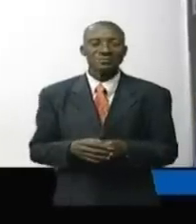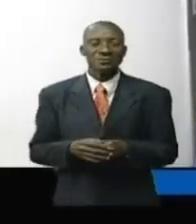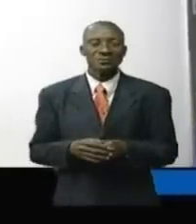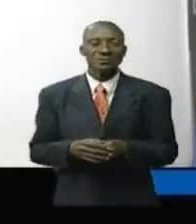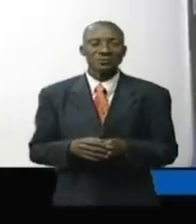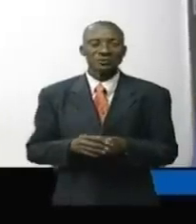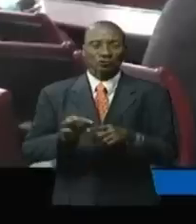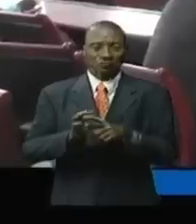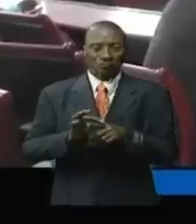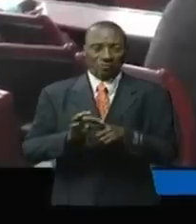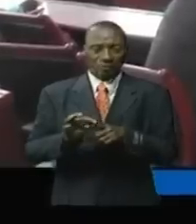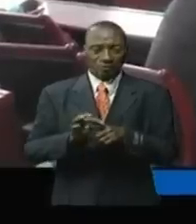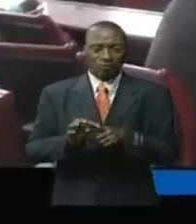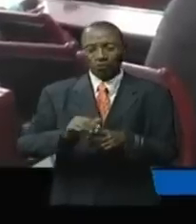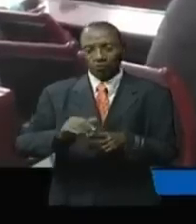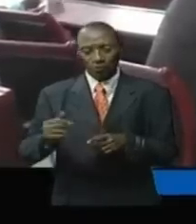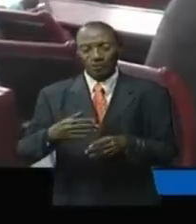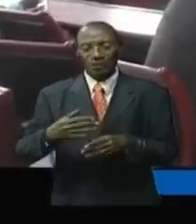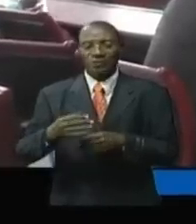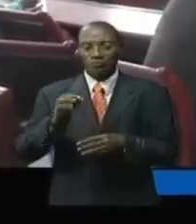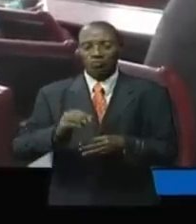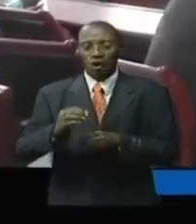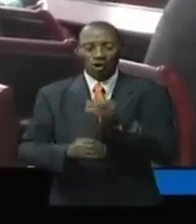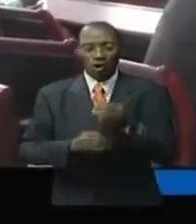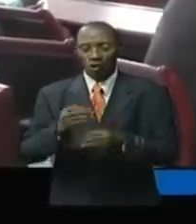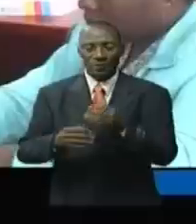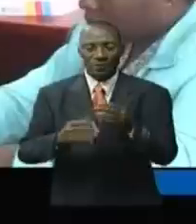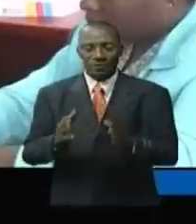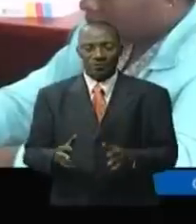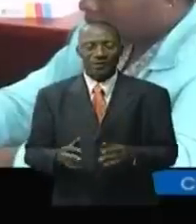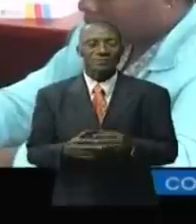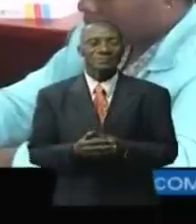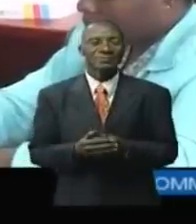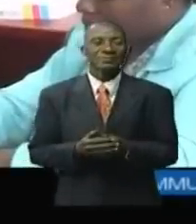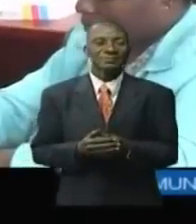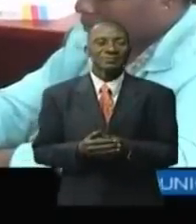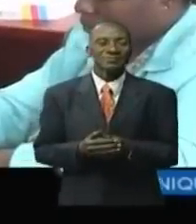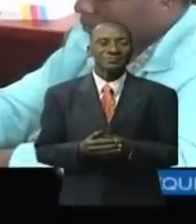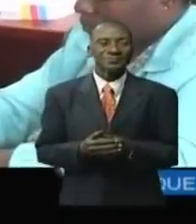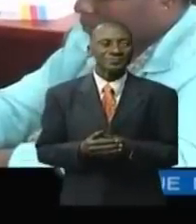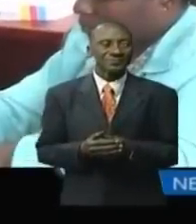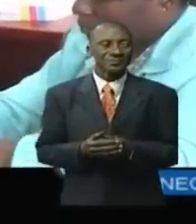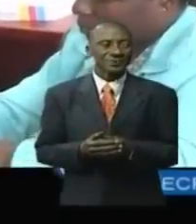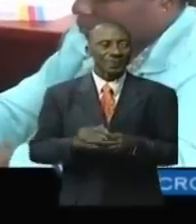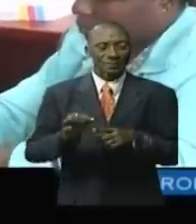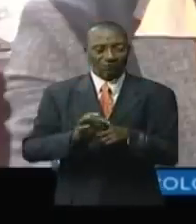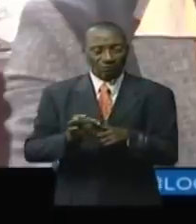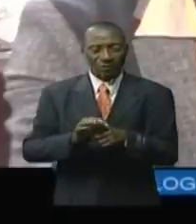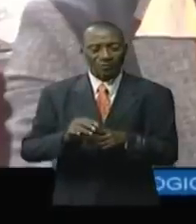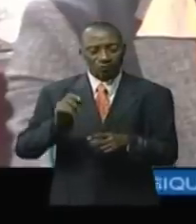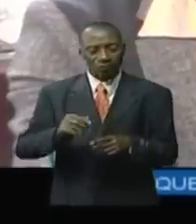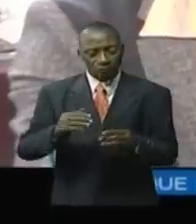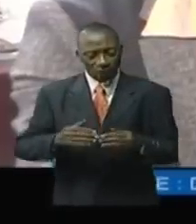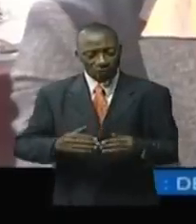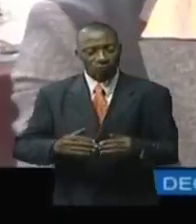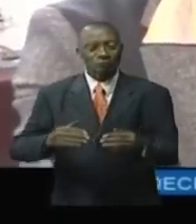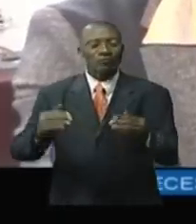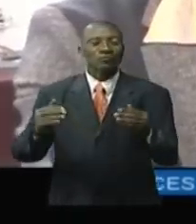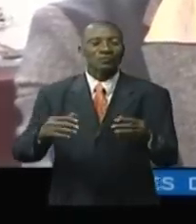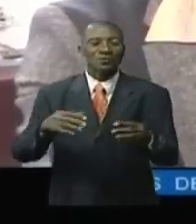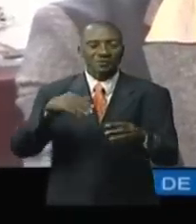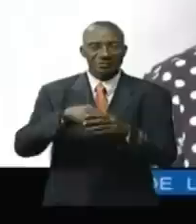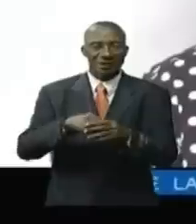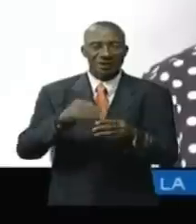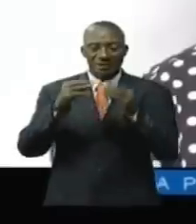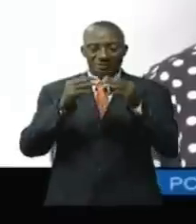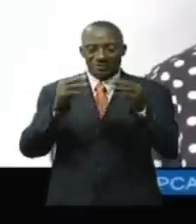niveau opérationnel. Ces assises, une valeur ajoutée pour la direction de formation en continu du ministère de la Santé.